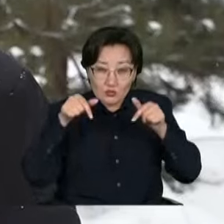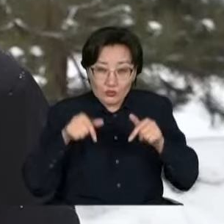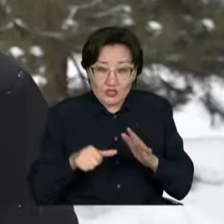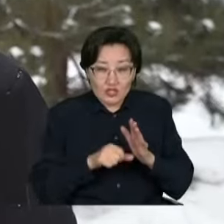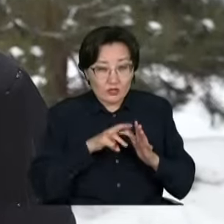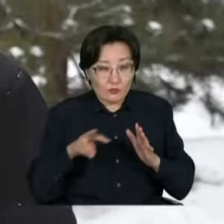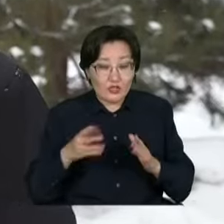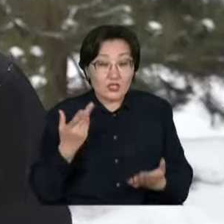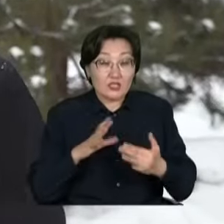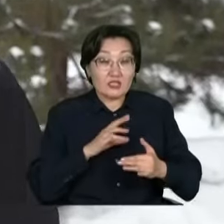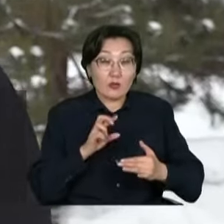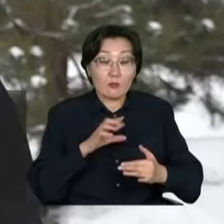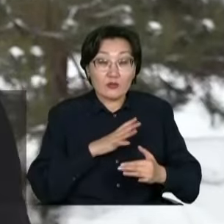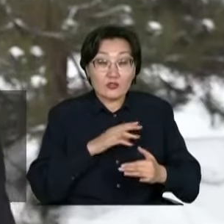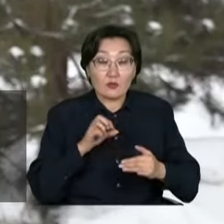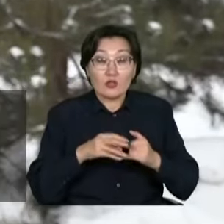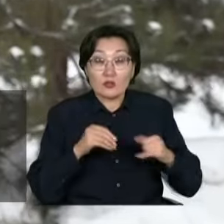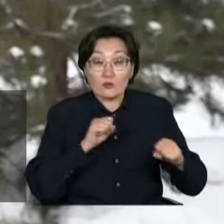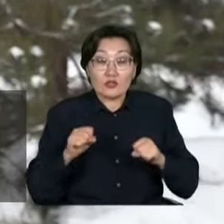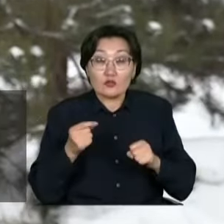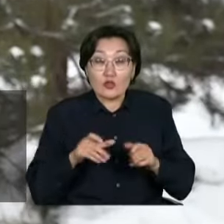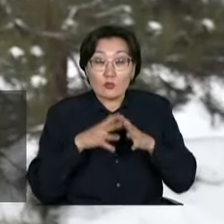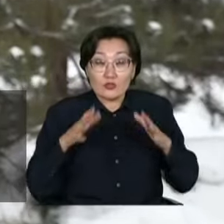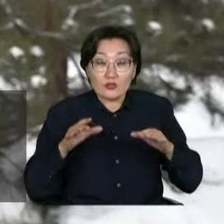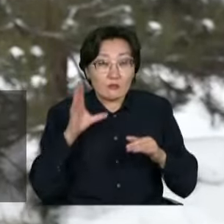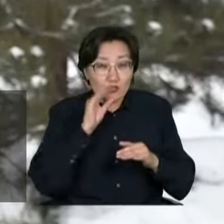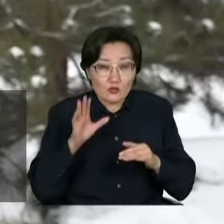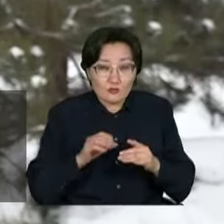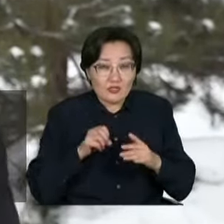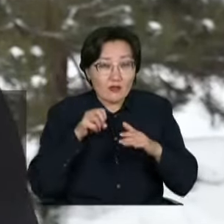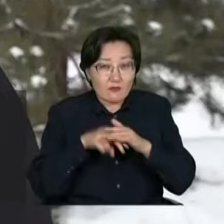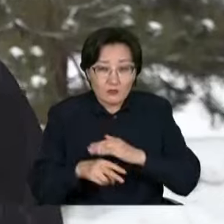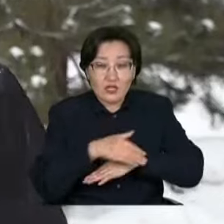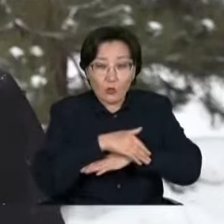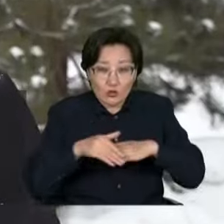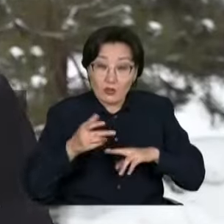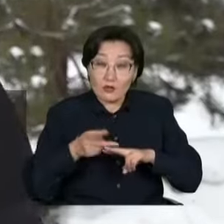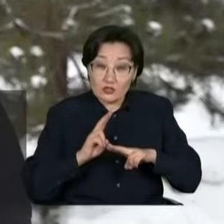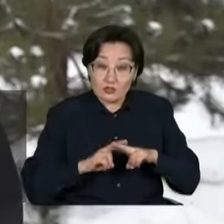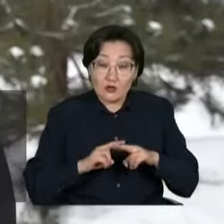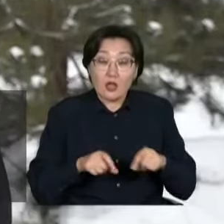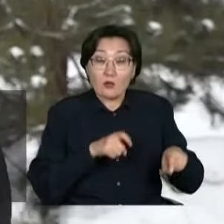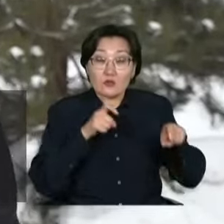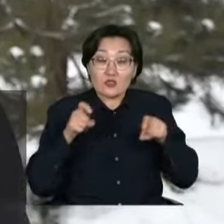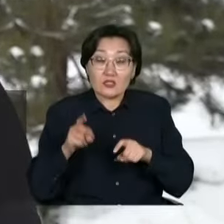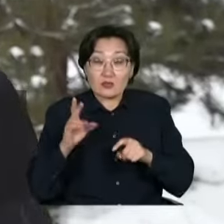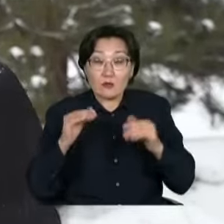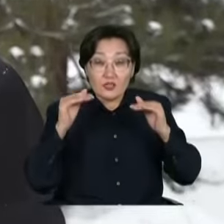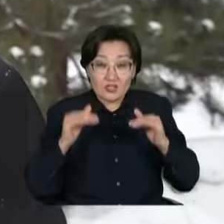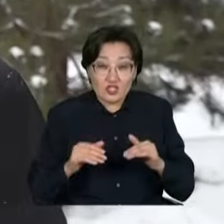Я не знаю, если было бы землетрясение чуть побольше, может, мы даже не успели бы выбежать, поэтому вот переехали как бы на квартиру